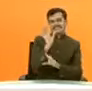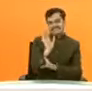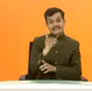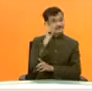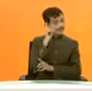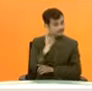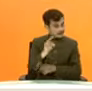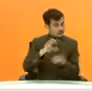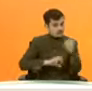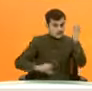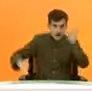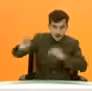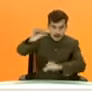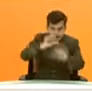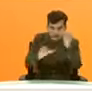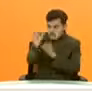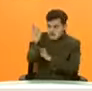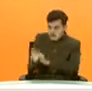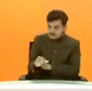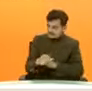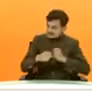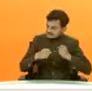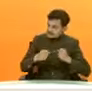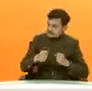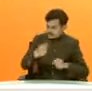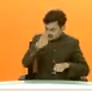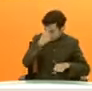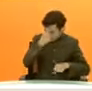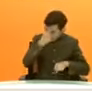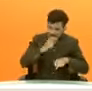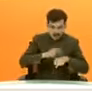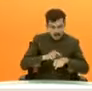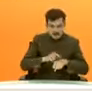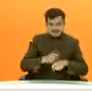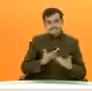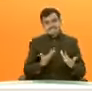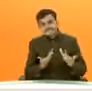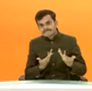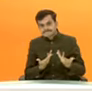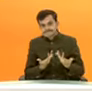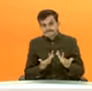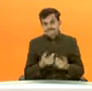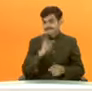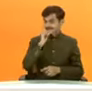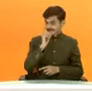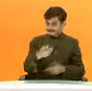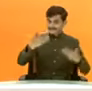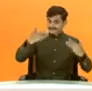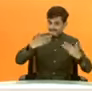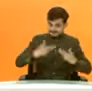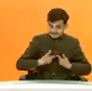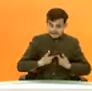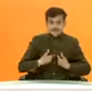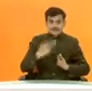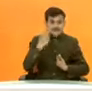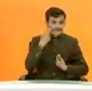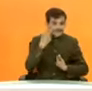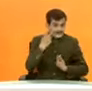तब वैज्ञानिकों के लिए वो बहुत मुश्किल घड़ी थी, लेकिन मैं अपनी आंखों